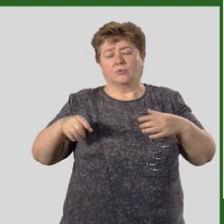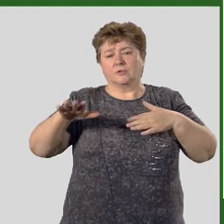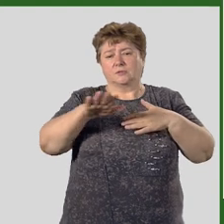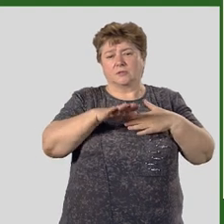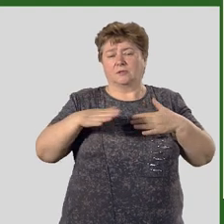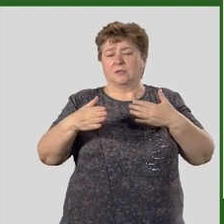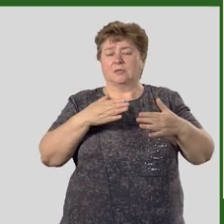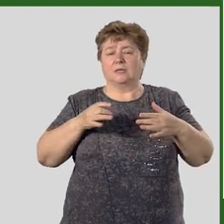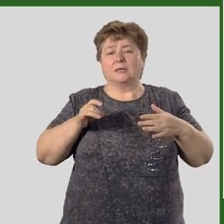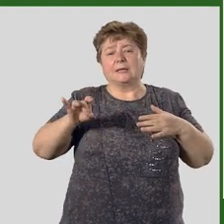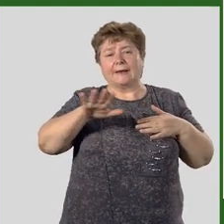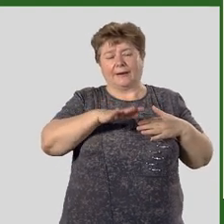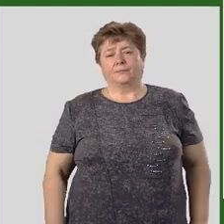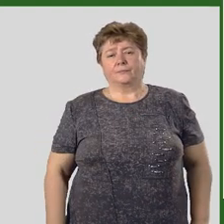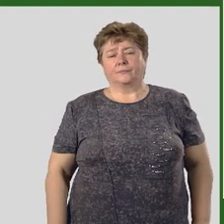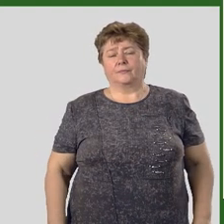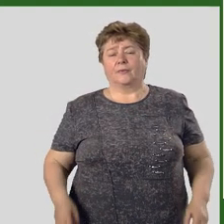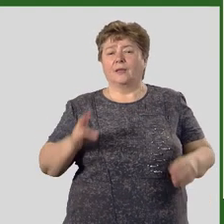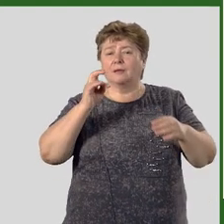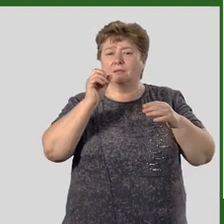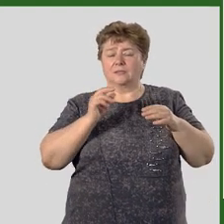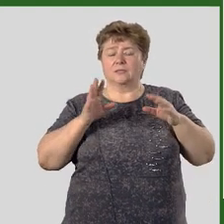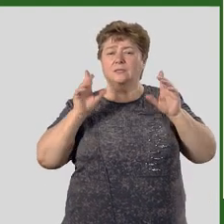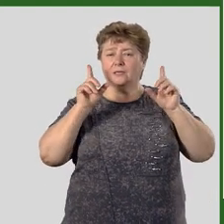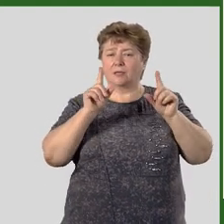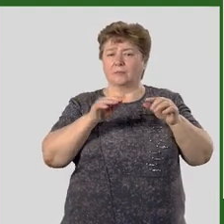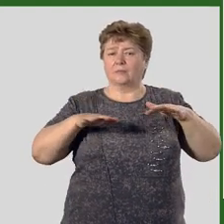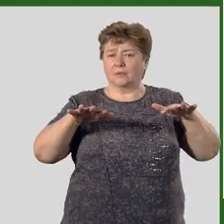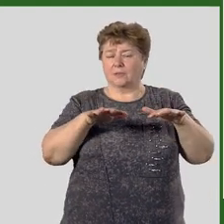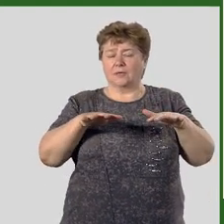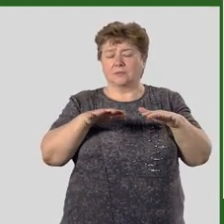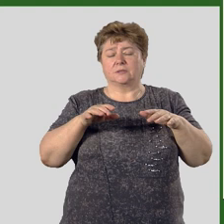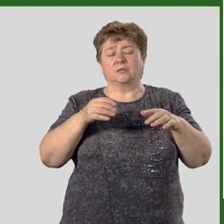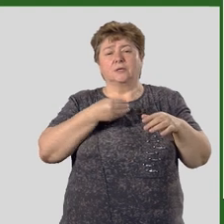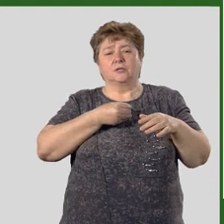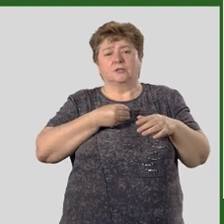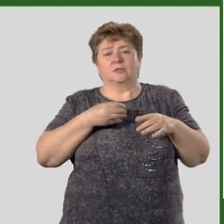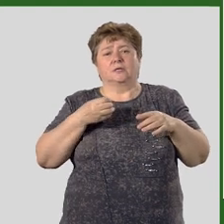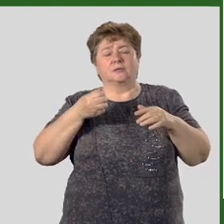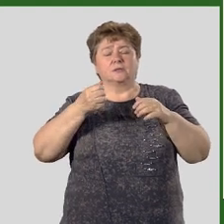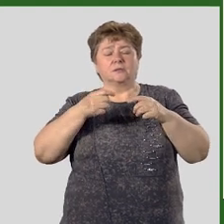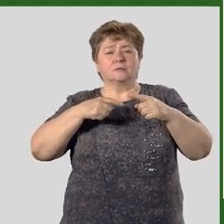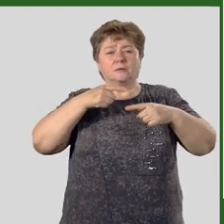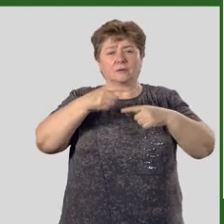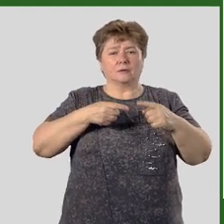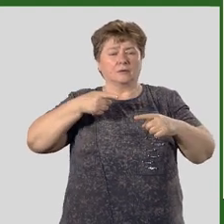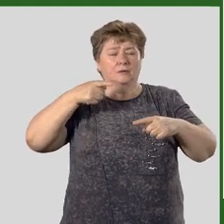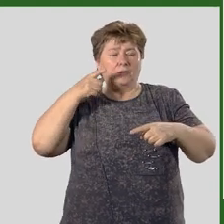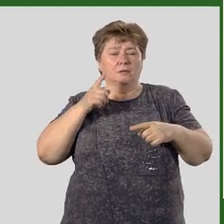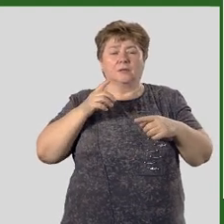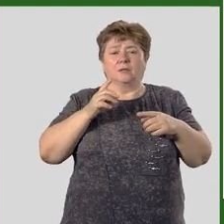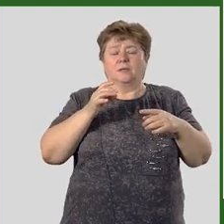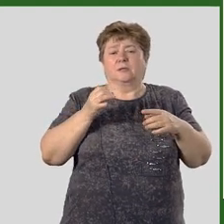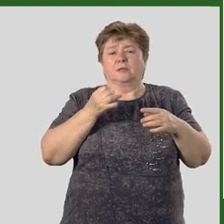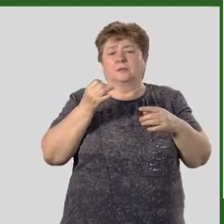страны или региона. Национальная миграция связана с желанием этнических народов той или иной